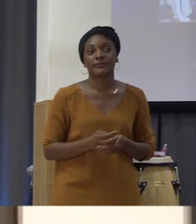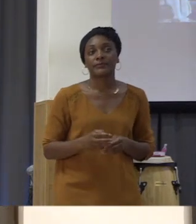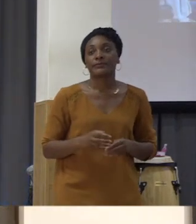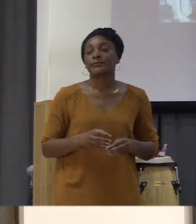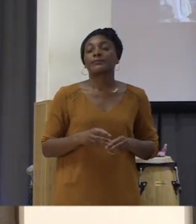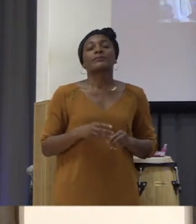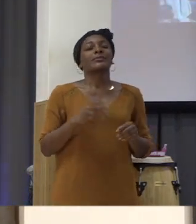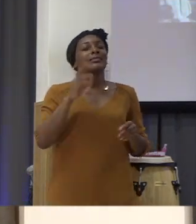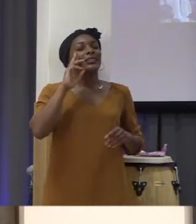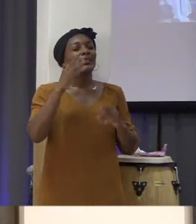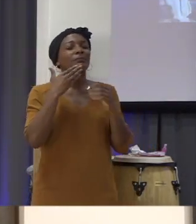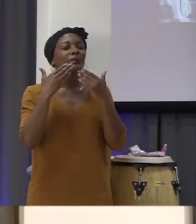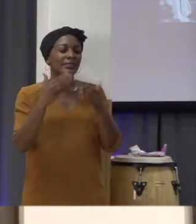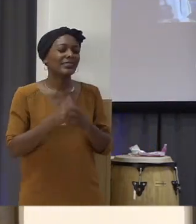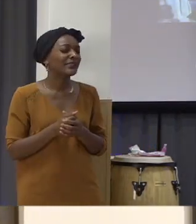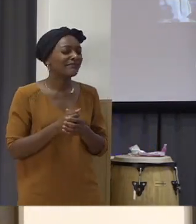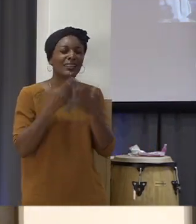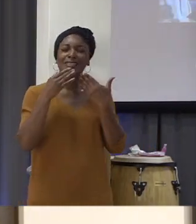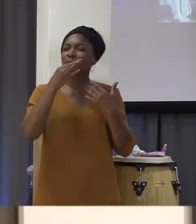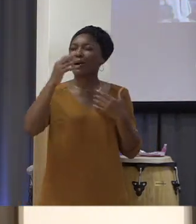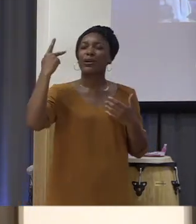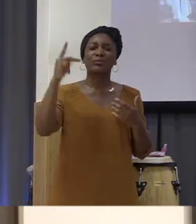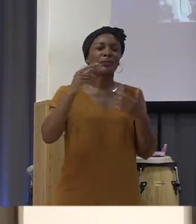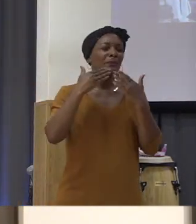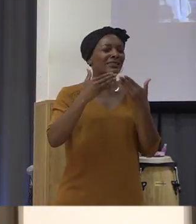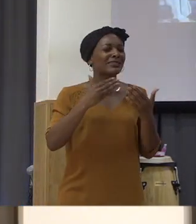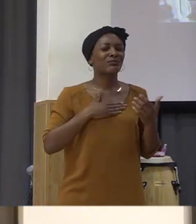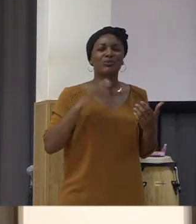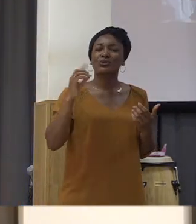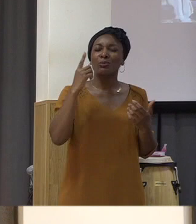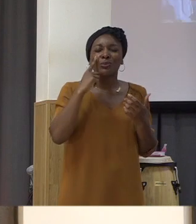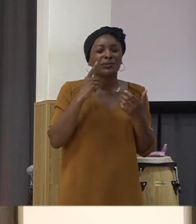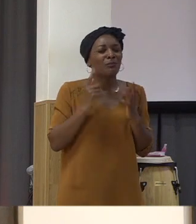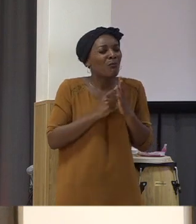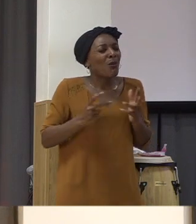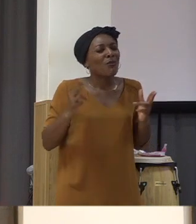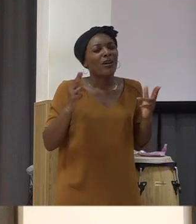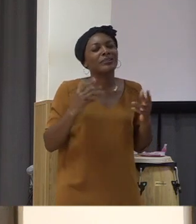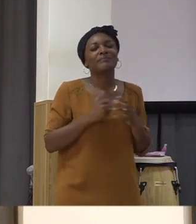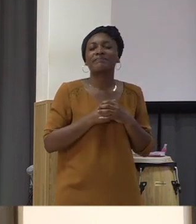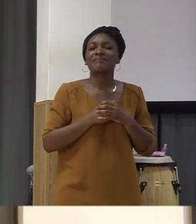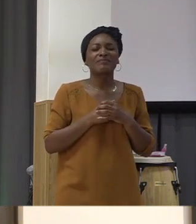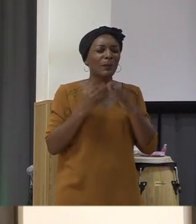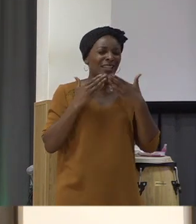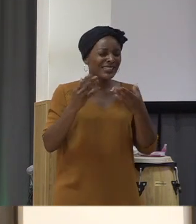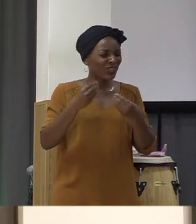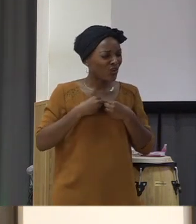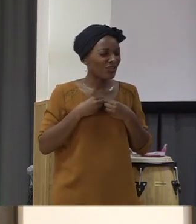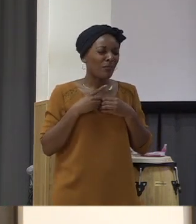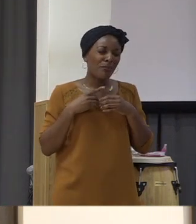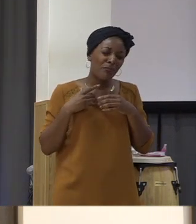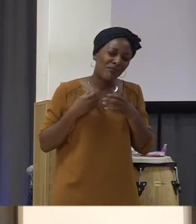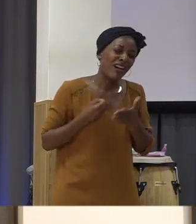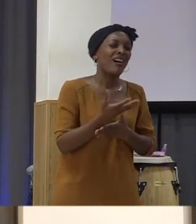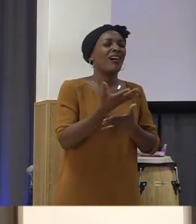Seigneur, je te rends grâce pour ta parole. Merci, mon Dieu, pour ces moments. Merci de m'avoir permis de partager